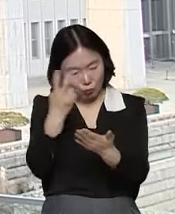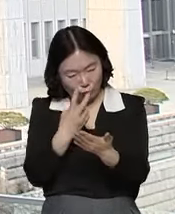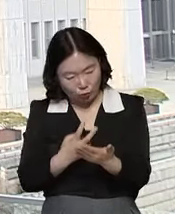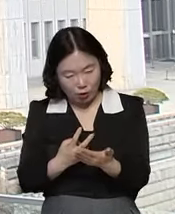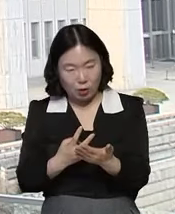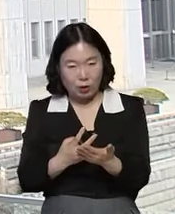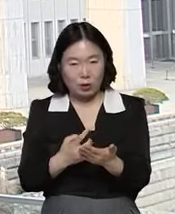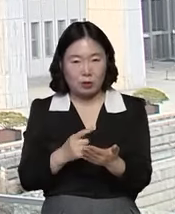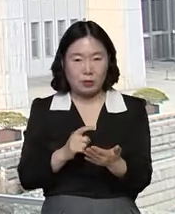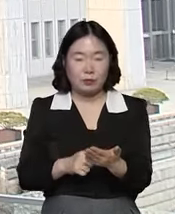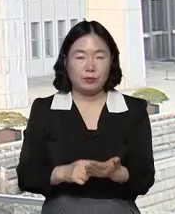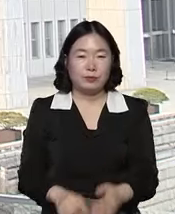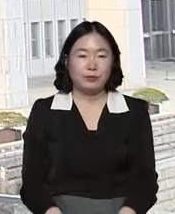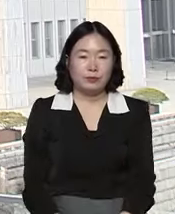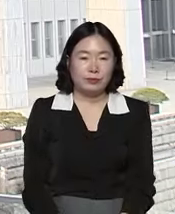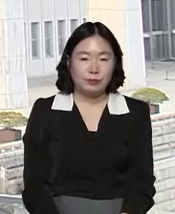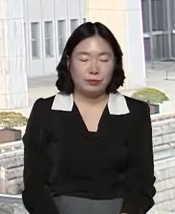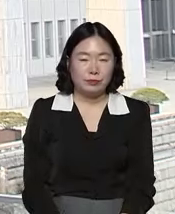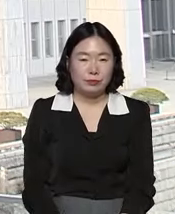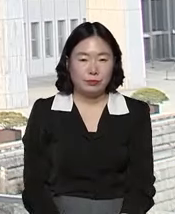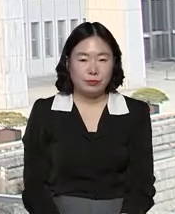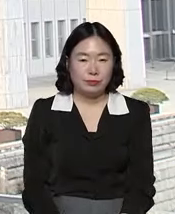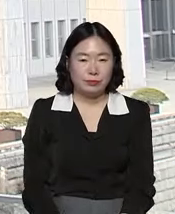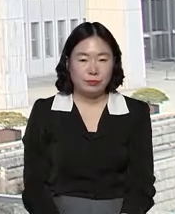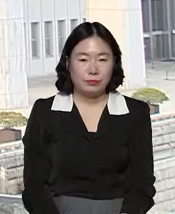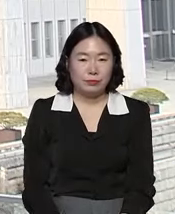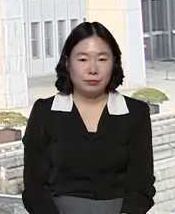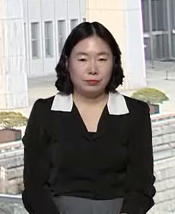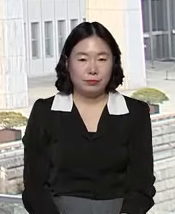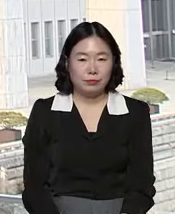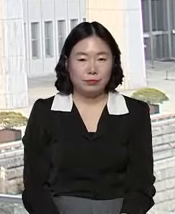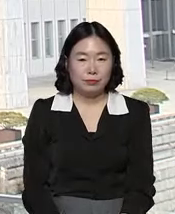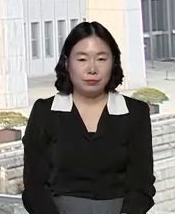제심 결과를 다룰 것으로 전망됩니다 KBC 이영입니다